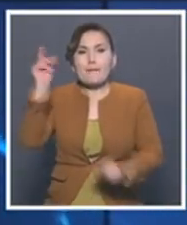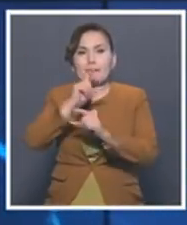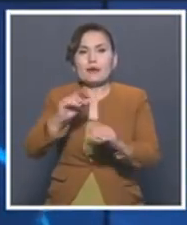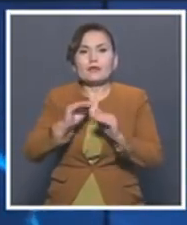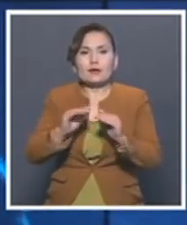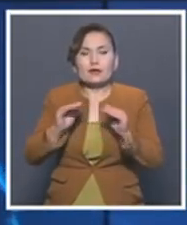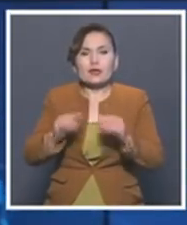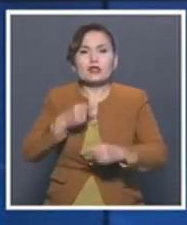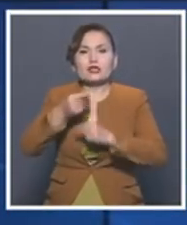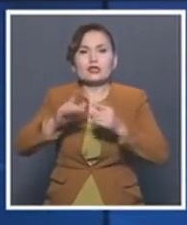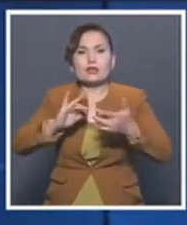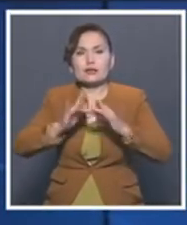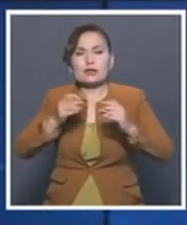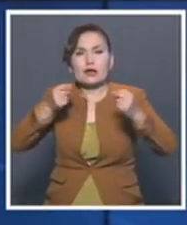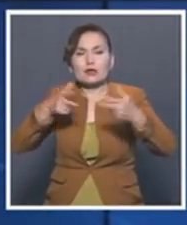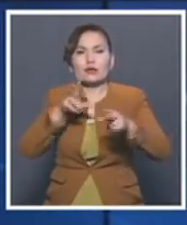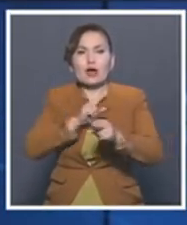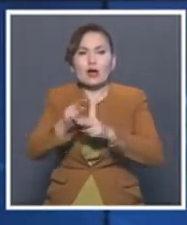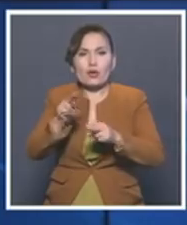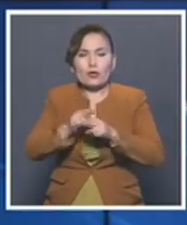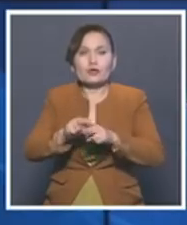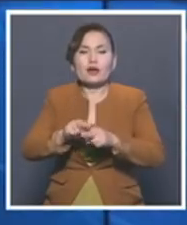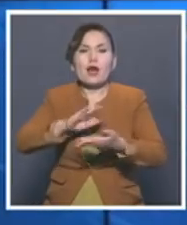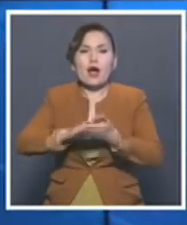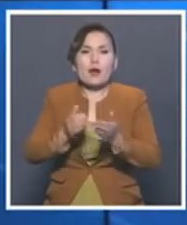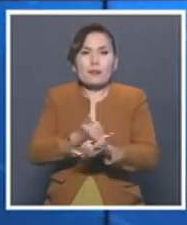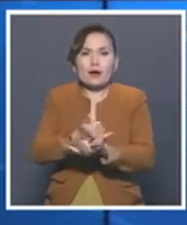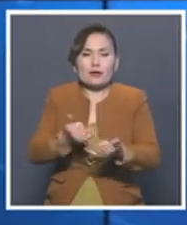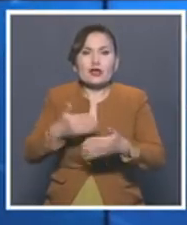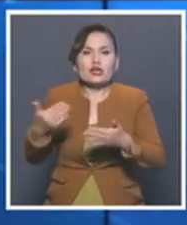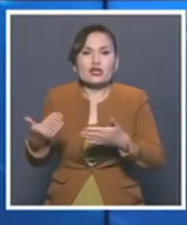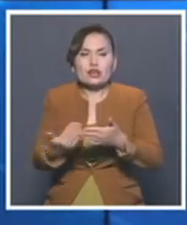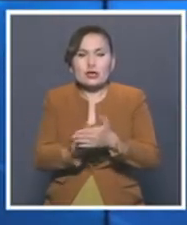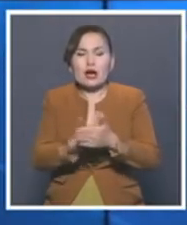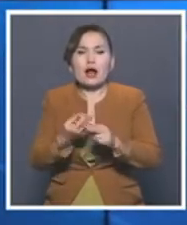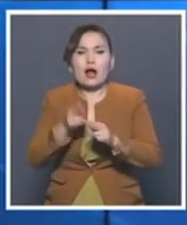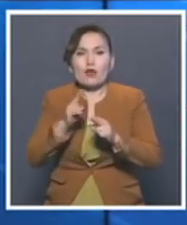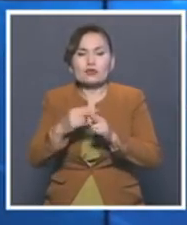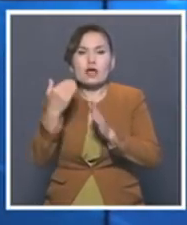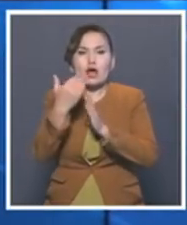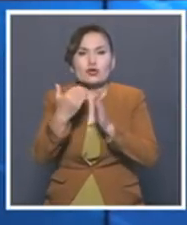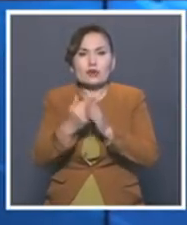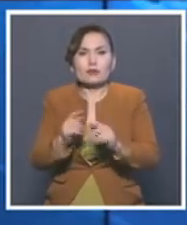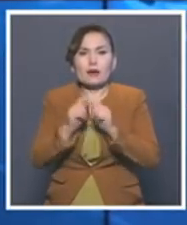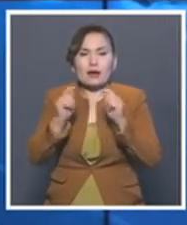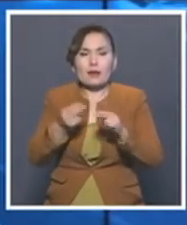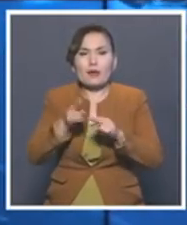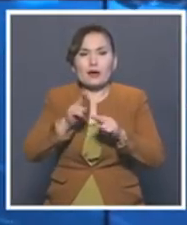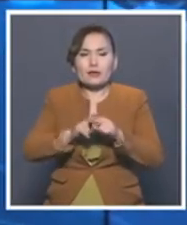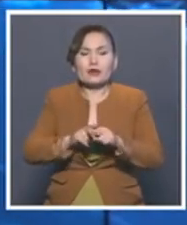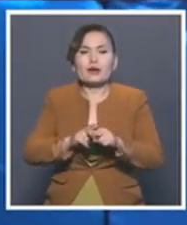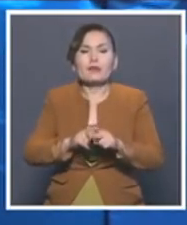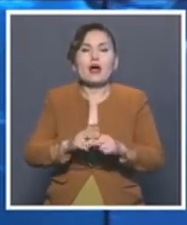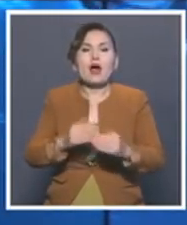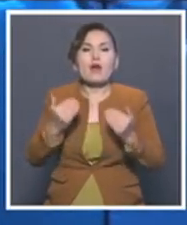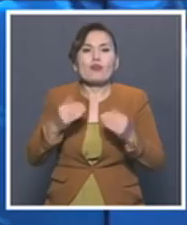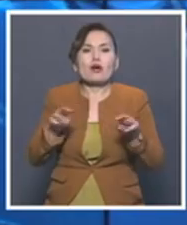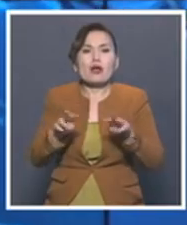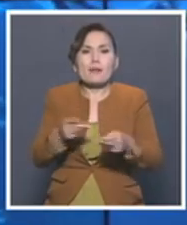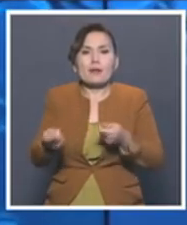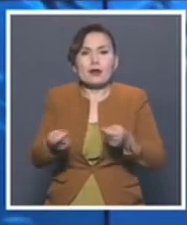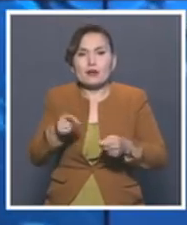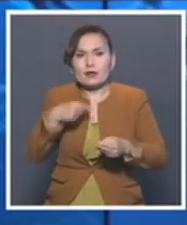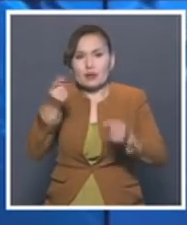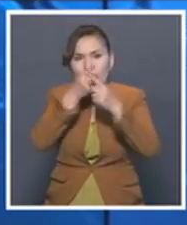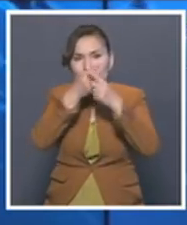оқушыларының қашықтан білім алуына жағдай жасау мақсатында білім атты жаңа тарифтік жоспар іске қосылады. Цифрлық даму қорғаныш және аэроғарыш